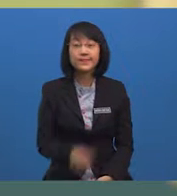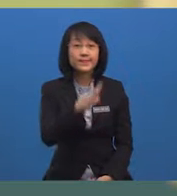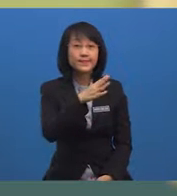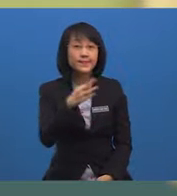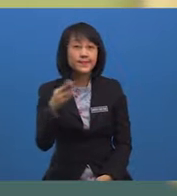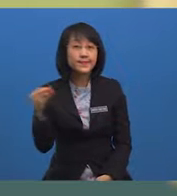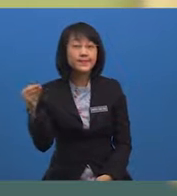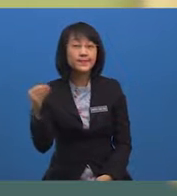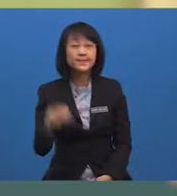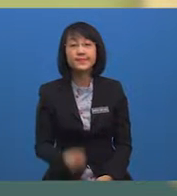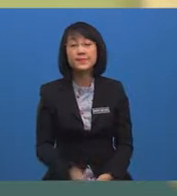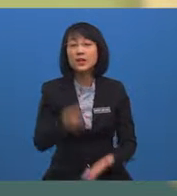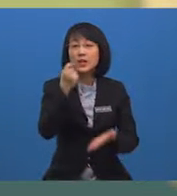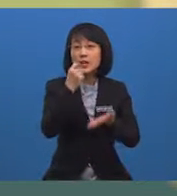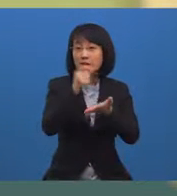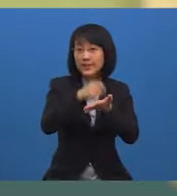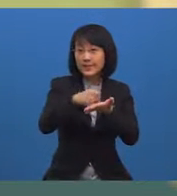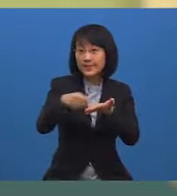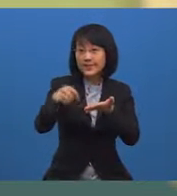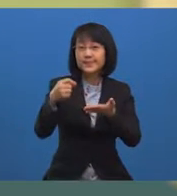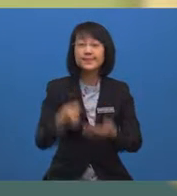dan pensel.